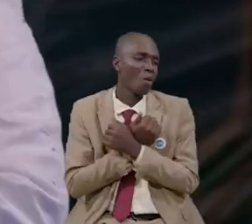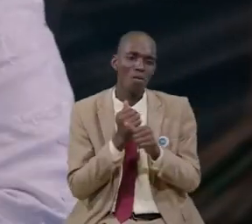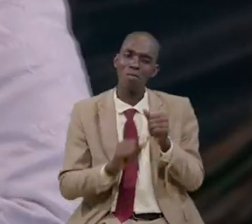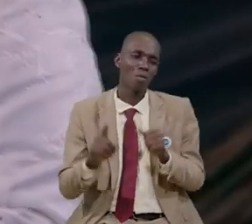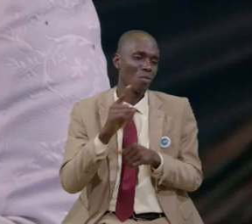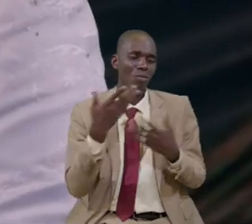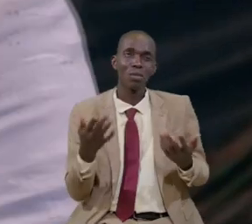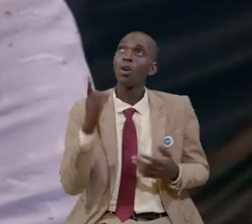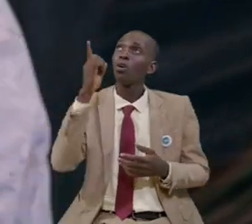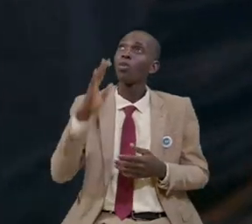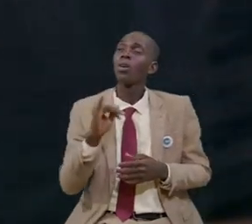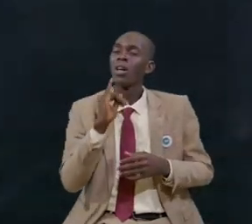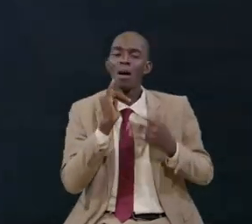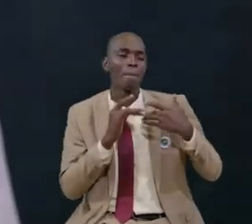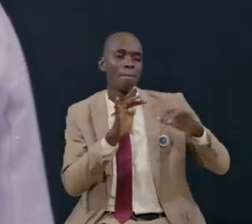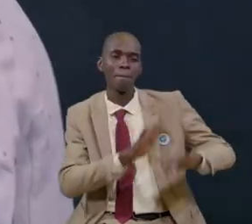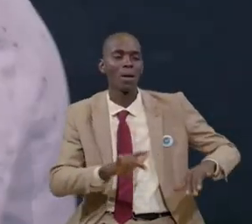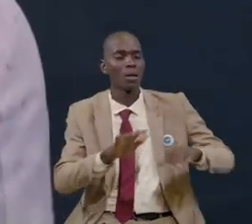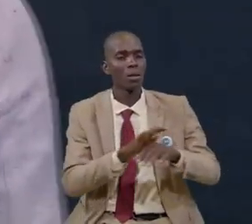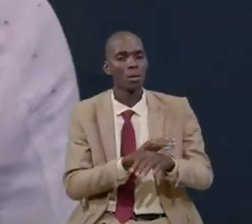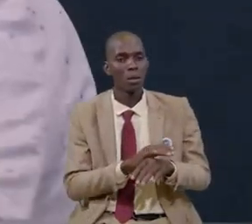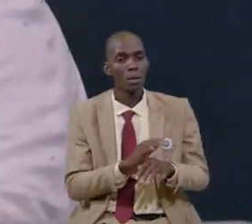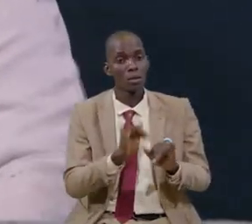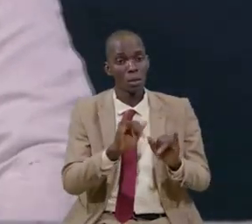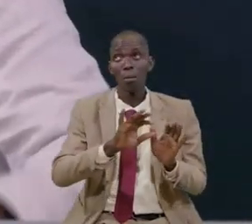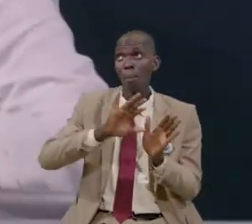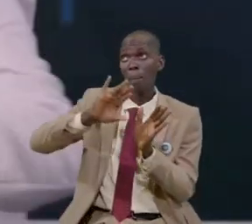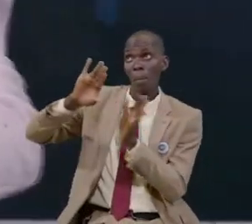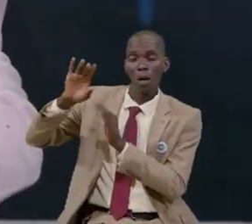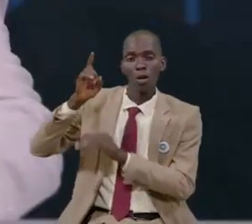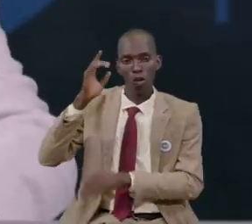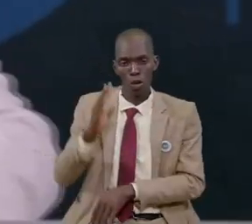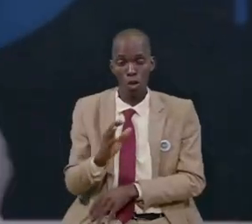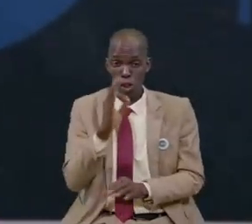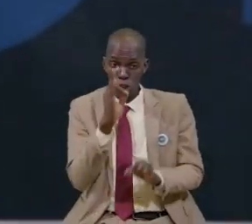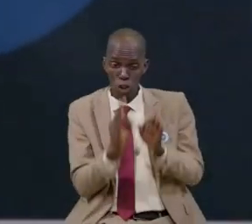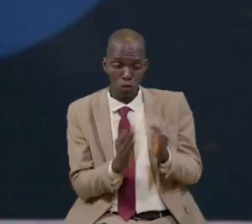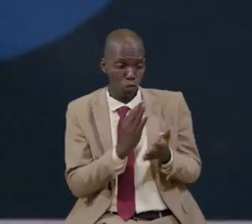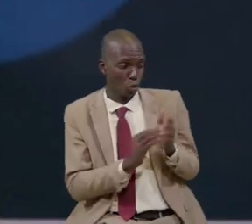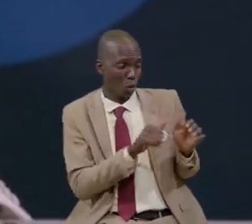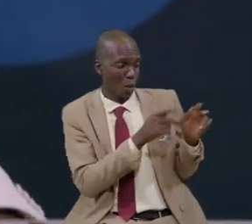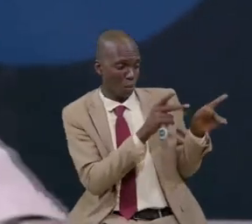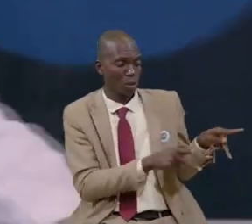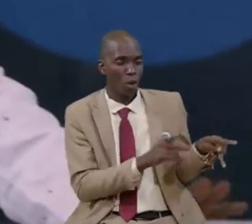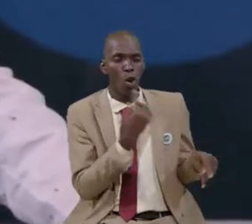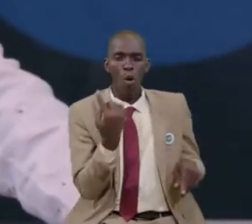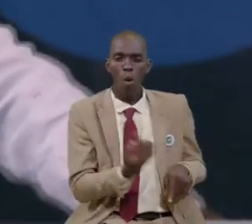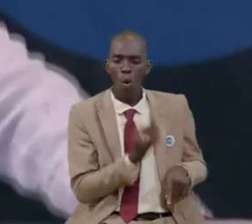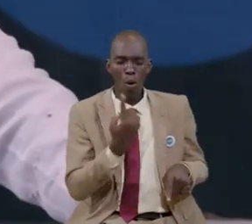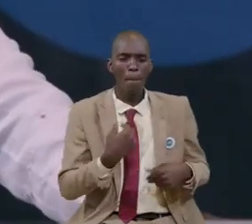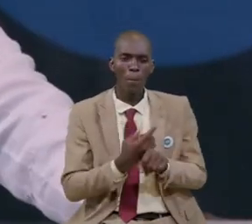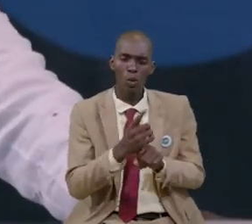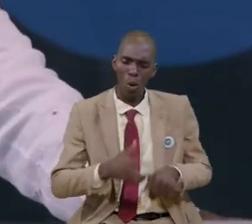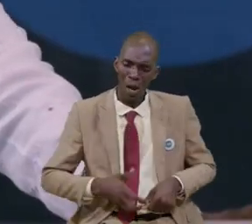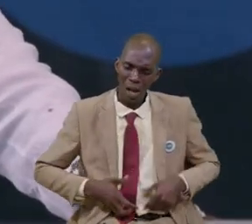Si tout le monde te fait ça, et chaque fois tu fais ce qui va te blesser. Il dit que je sais que tu